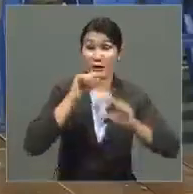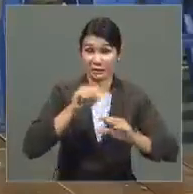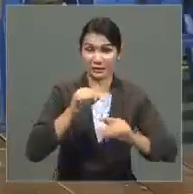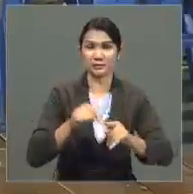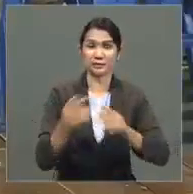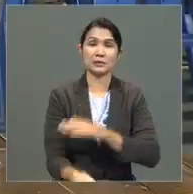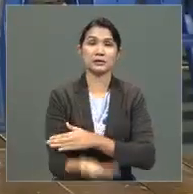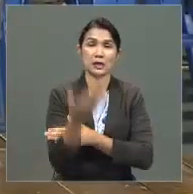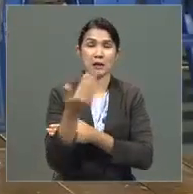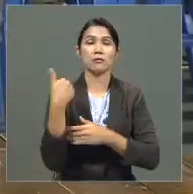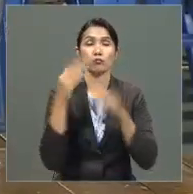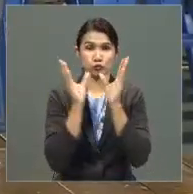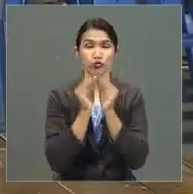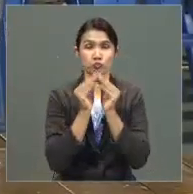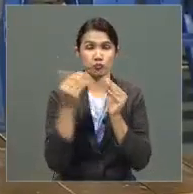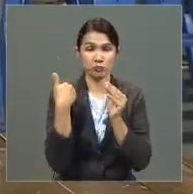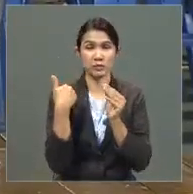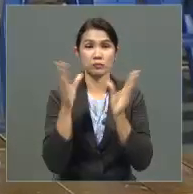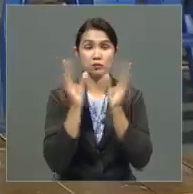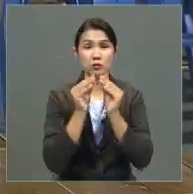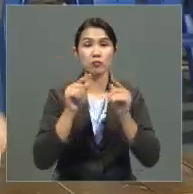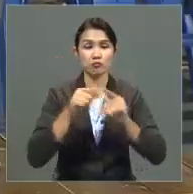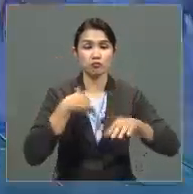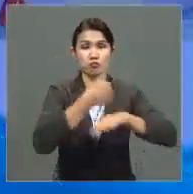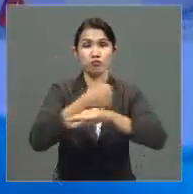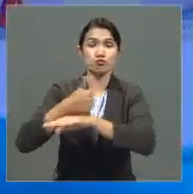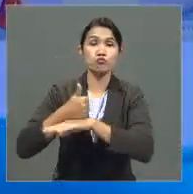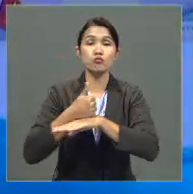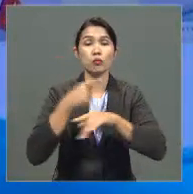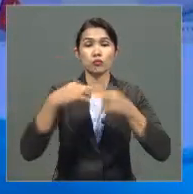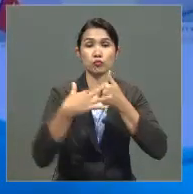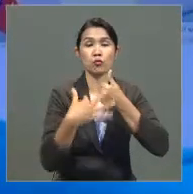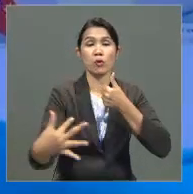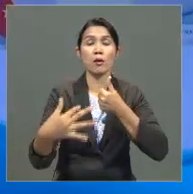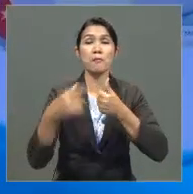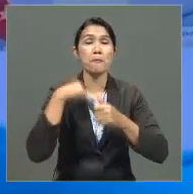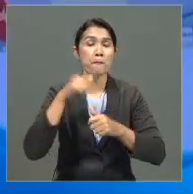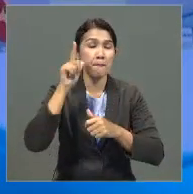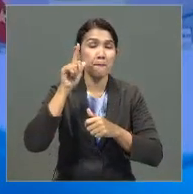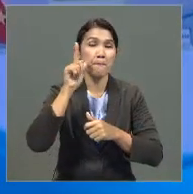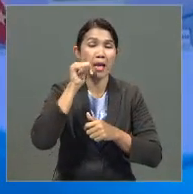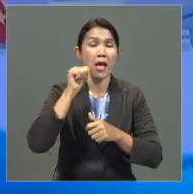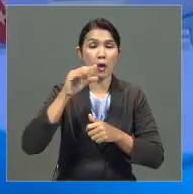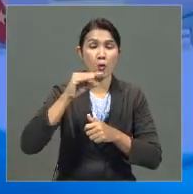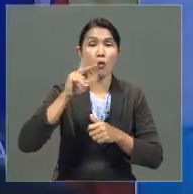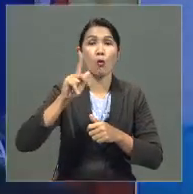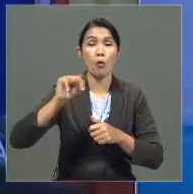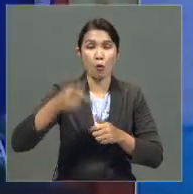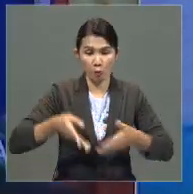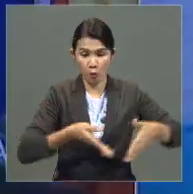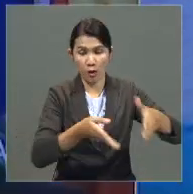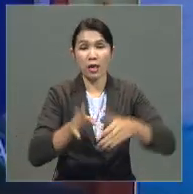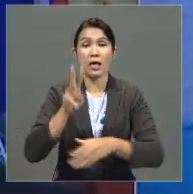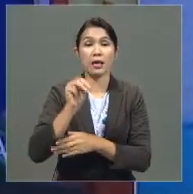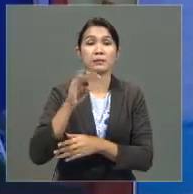เมื่อเช้านี้มีการประชุมก่อนนะคะเป็นการประชุมผู้นำกรอบความร่วมมือแม่โขงล้านช้างหรือว่า MCL เป็นครั้งที่3นะคะ